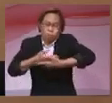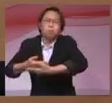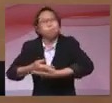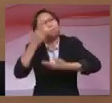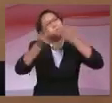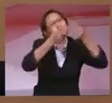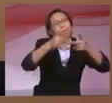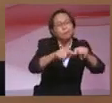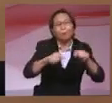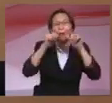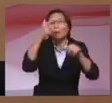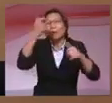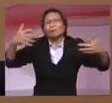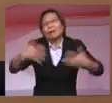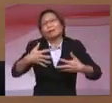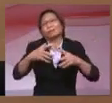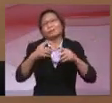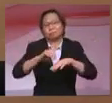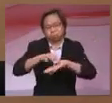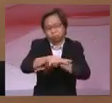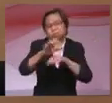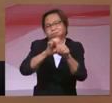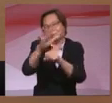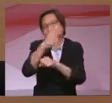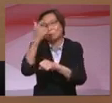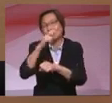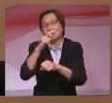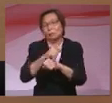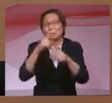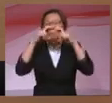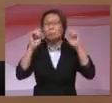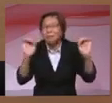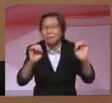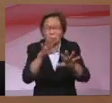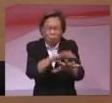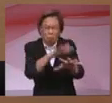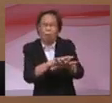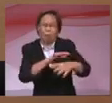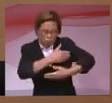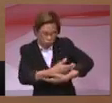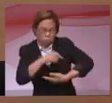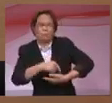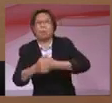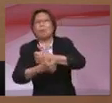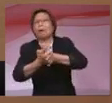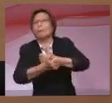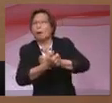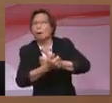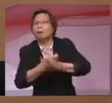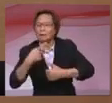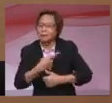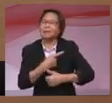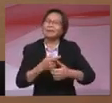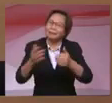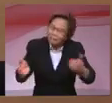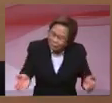jangkitan. Oleh kerana dia tak pakai mask, kita berada bersesak-sesak di tempat awam mungkin membahayakan. Jadi kita